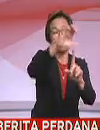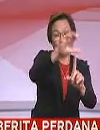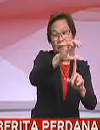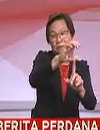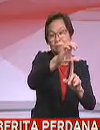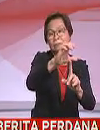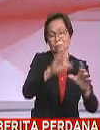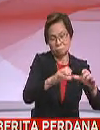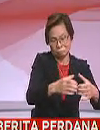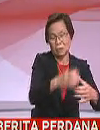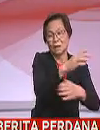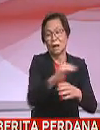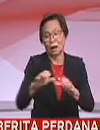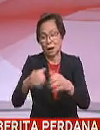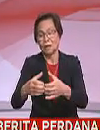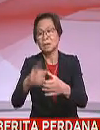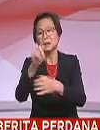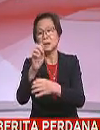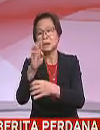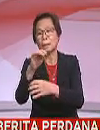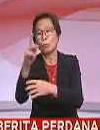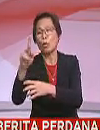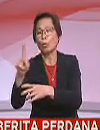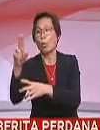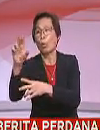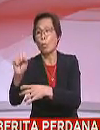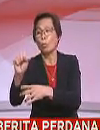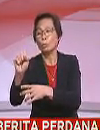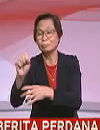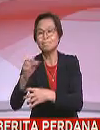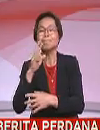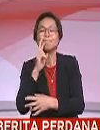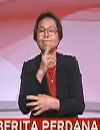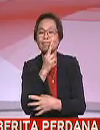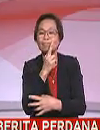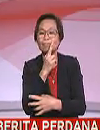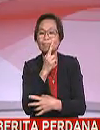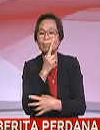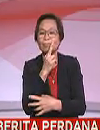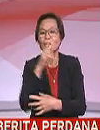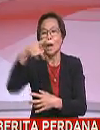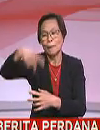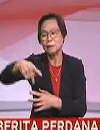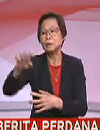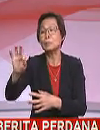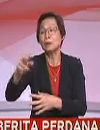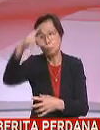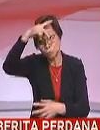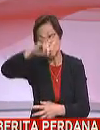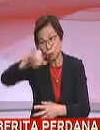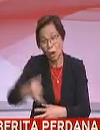ibu negara sementara reckless tembok Gem usmadi pacar sebuah restoran di free sin90 Jaya